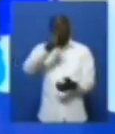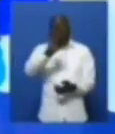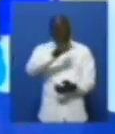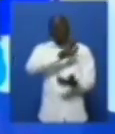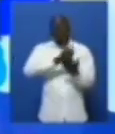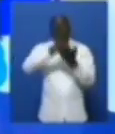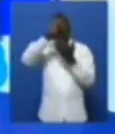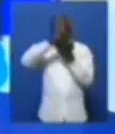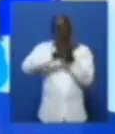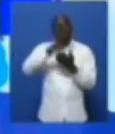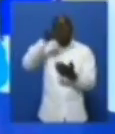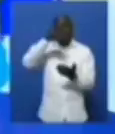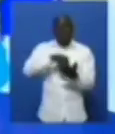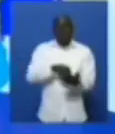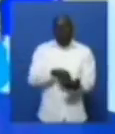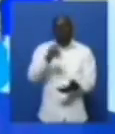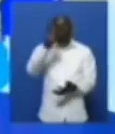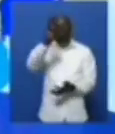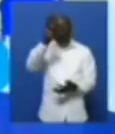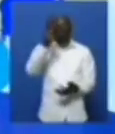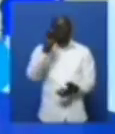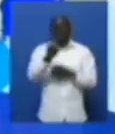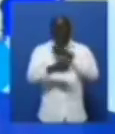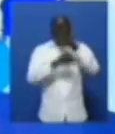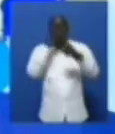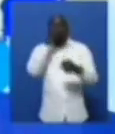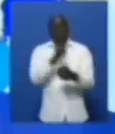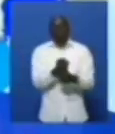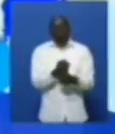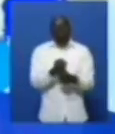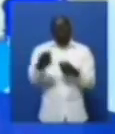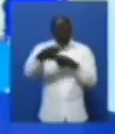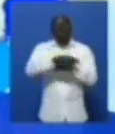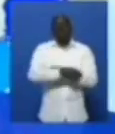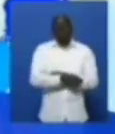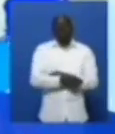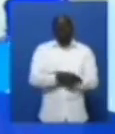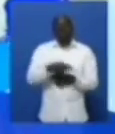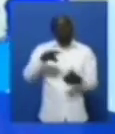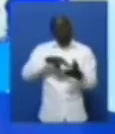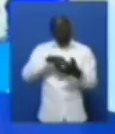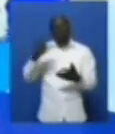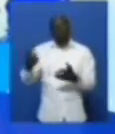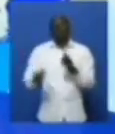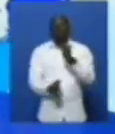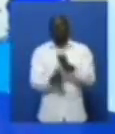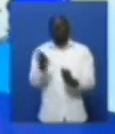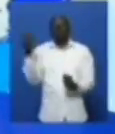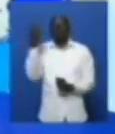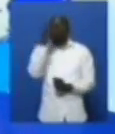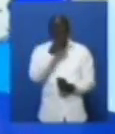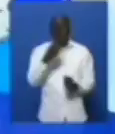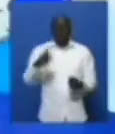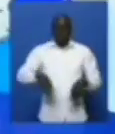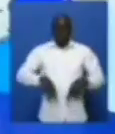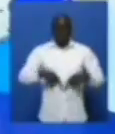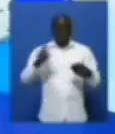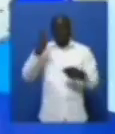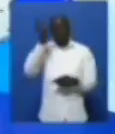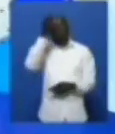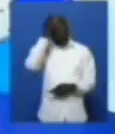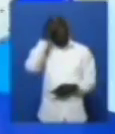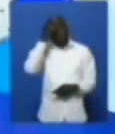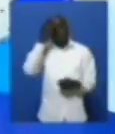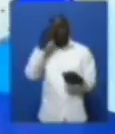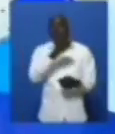effet, cela fait 60 ans, jour pour jour, que disparaissait l'une des plus grandes figures de la vie politique voltaïque actuelle Burkina